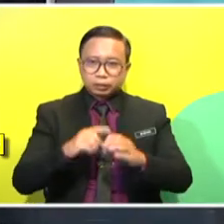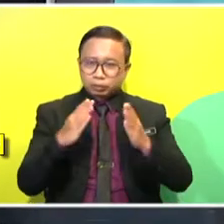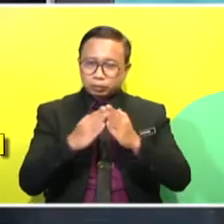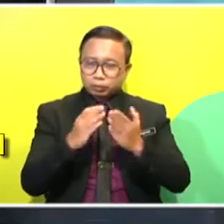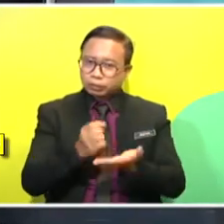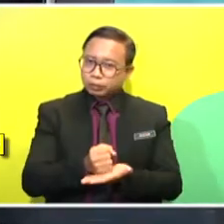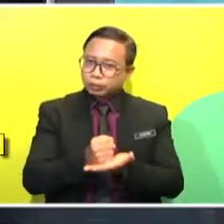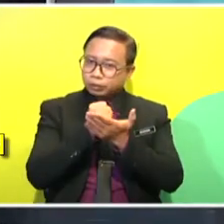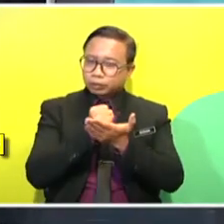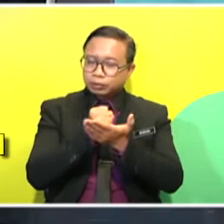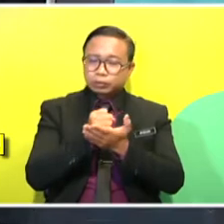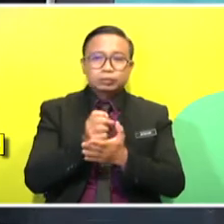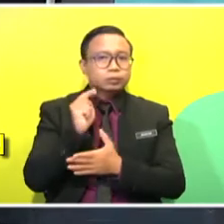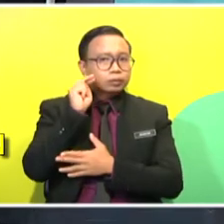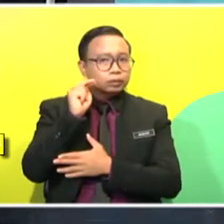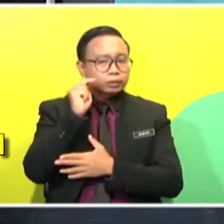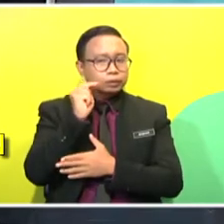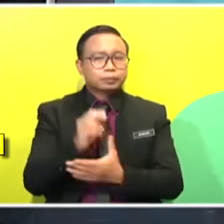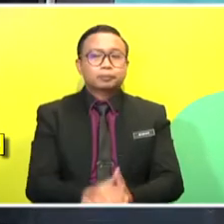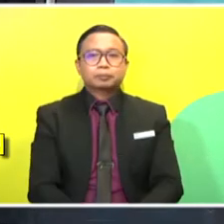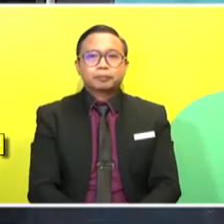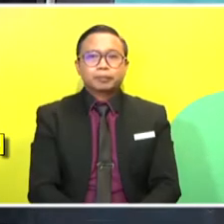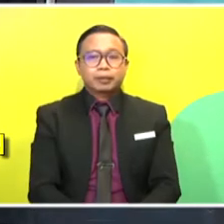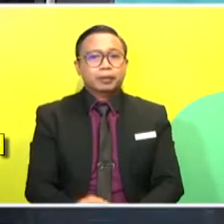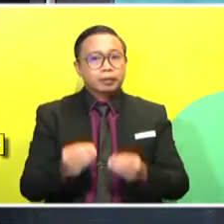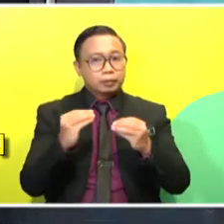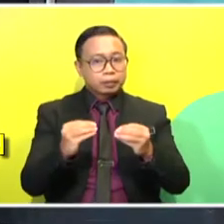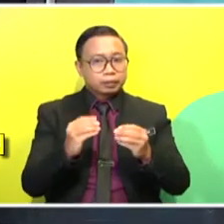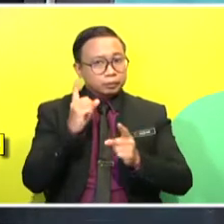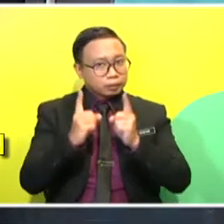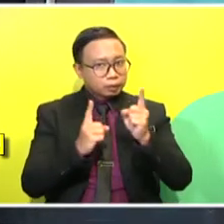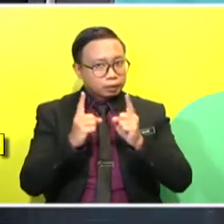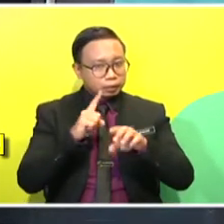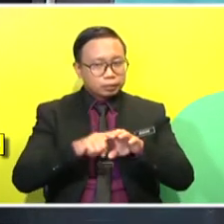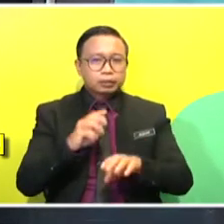membantu Nisa ya. Terima kasih kawan-kawan. Okey, kita beri satu bintang pada Nisa.